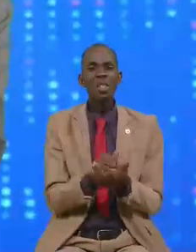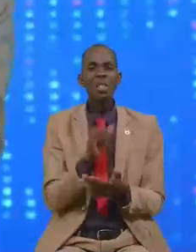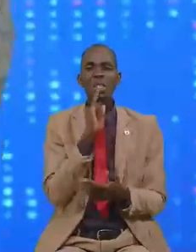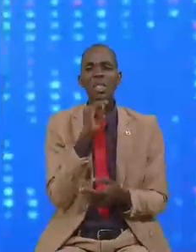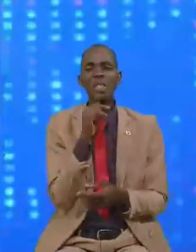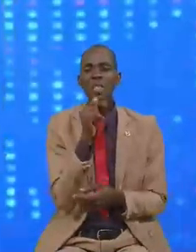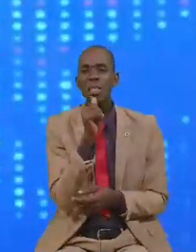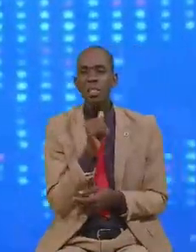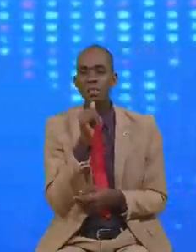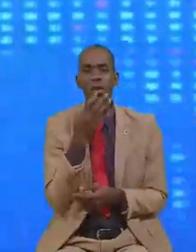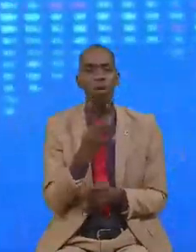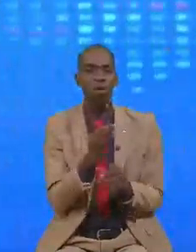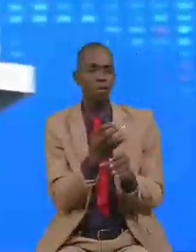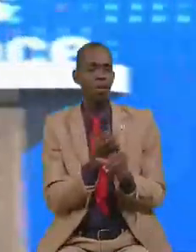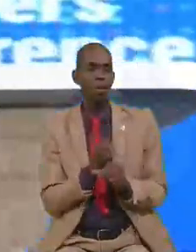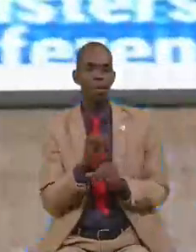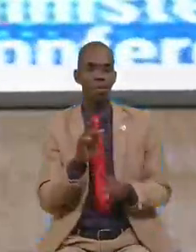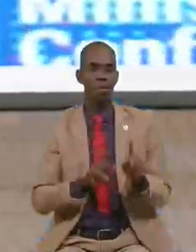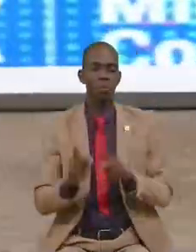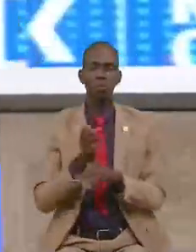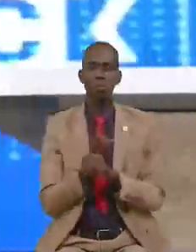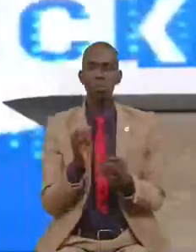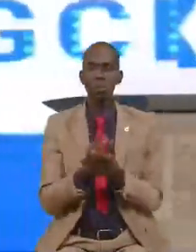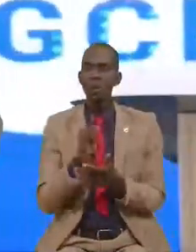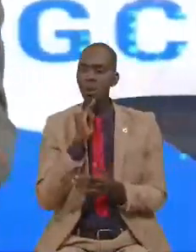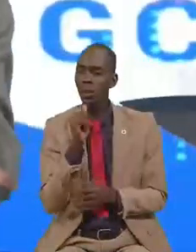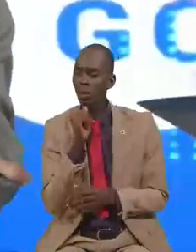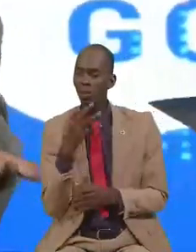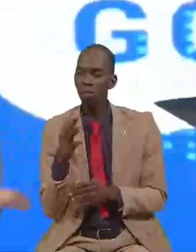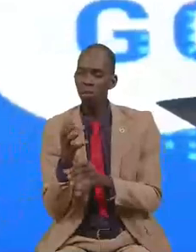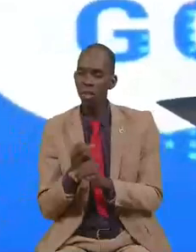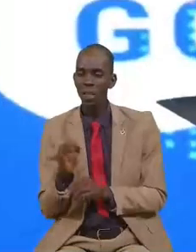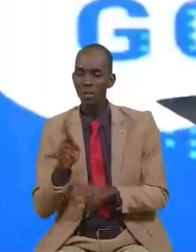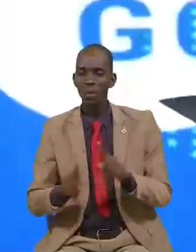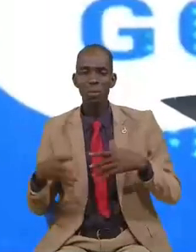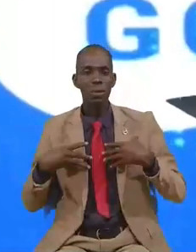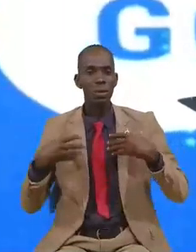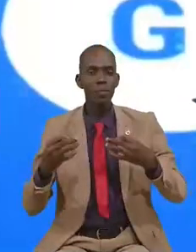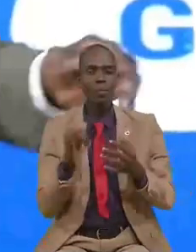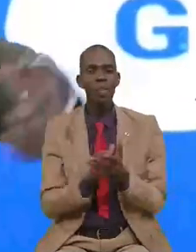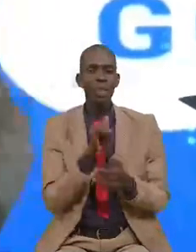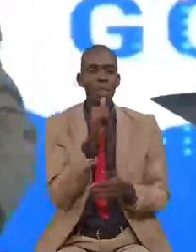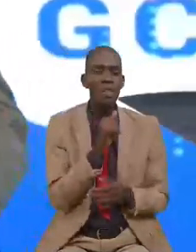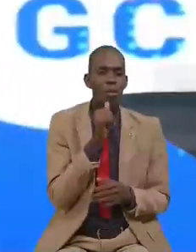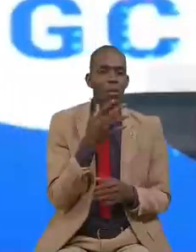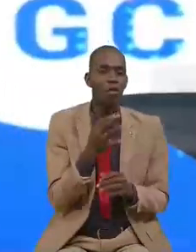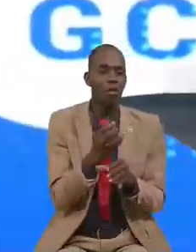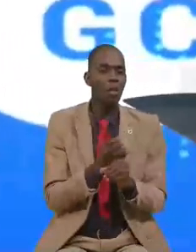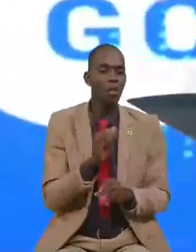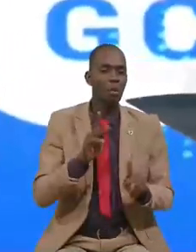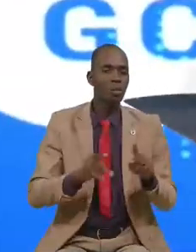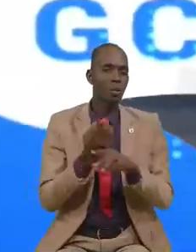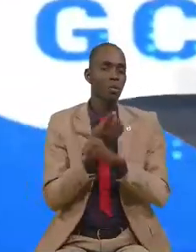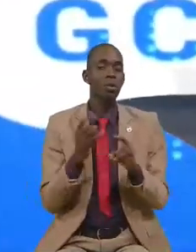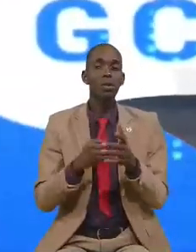que les gens soient sauvés. Ça, c'est le secret pour que les gens soient guéris. Ça, c'est le secret pour que les gens soient délivrés. Ce n'est pas que tu